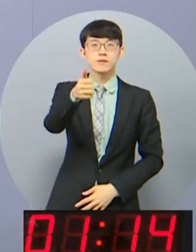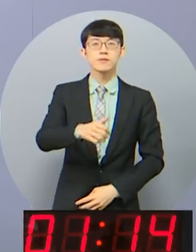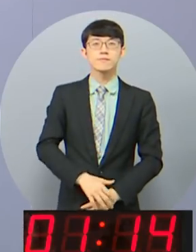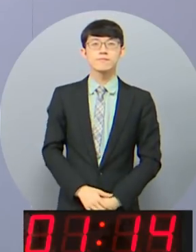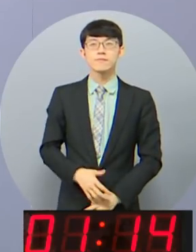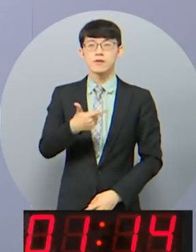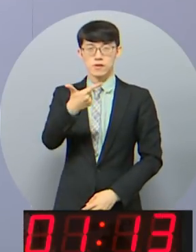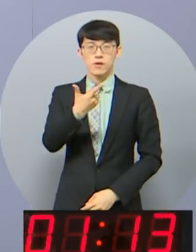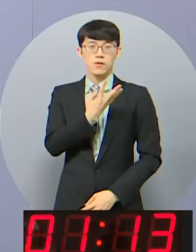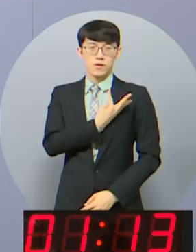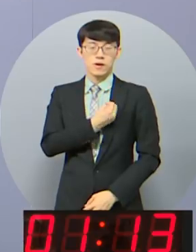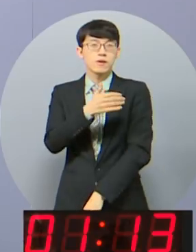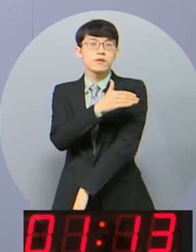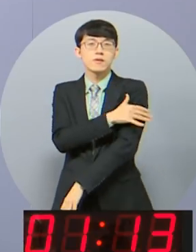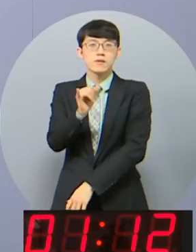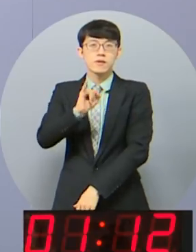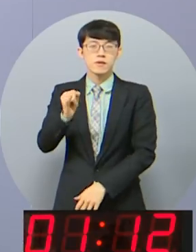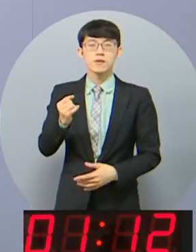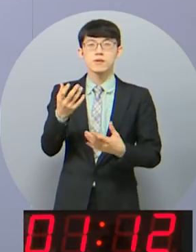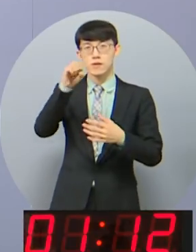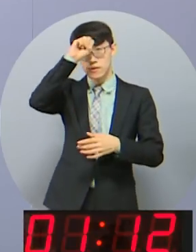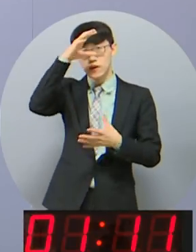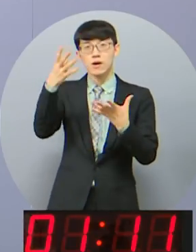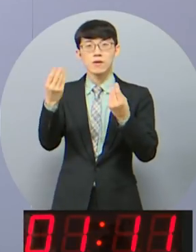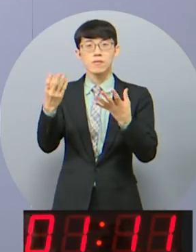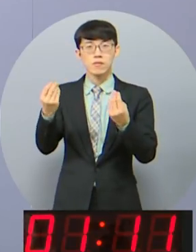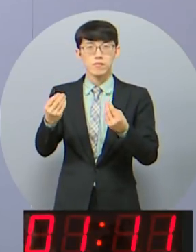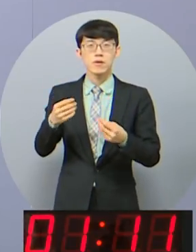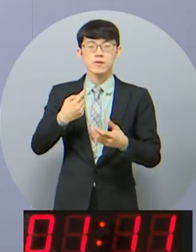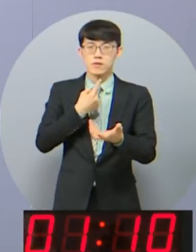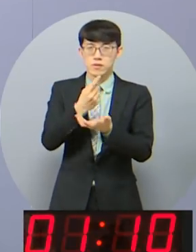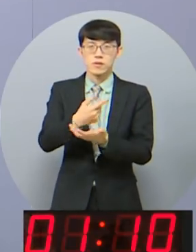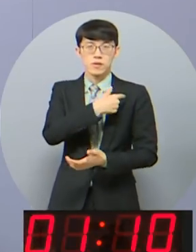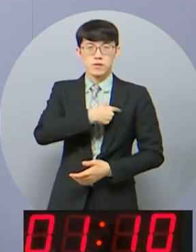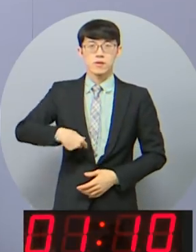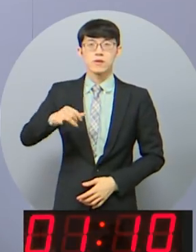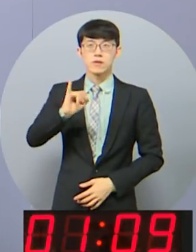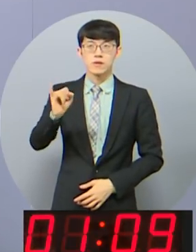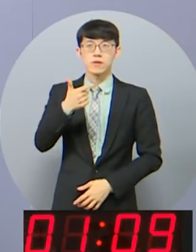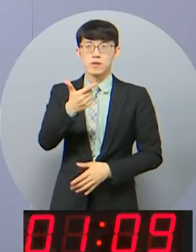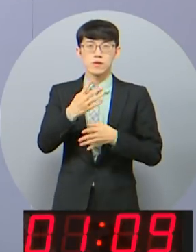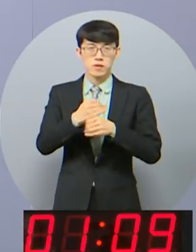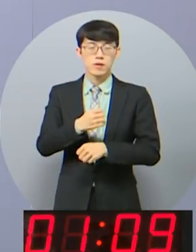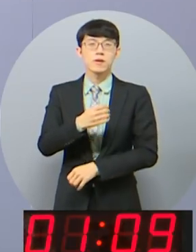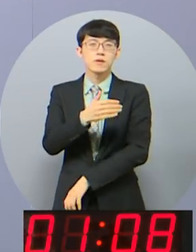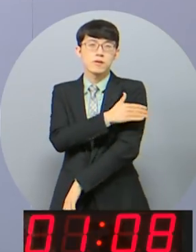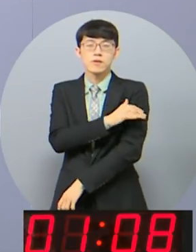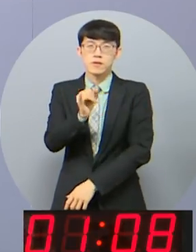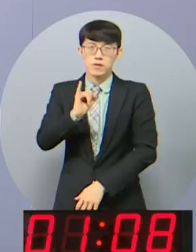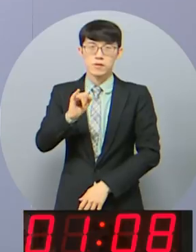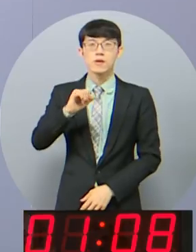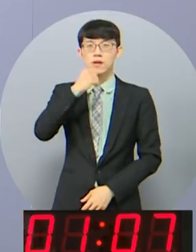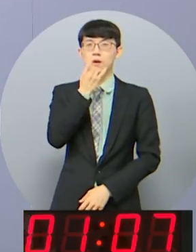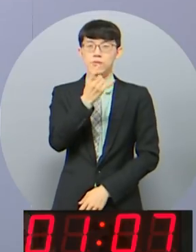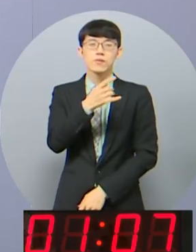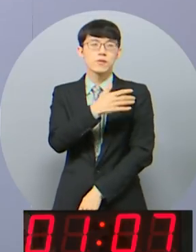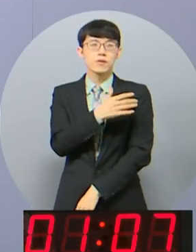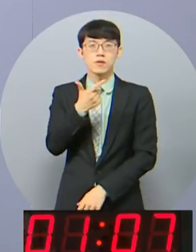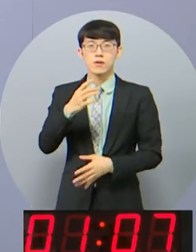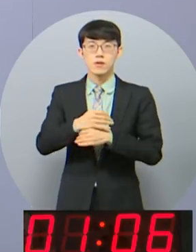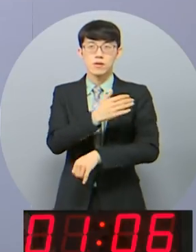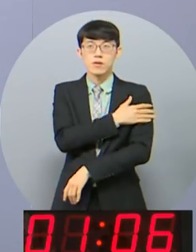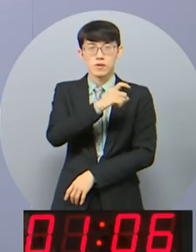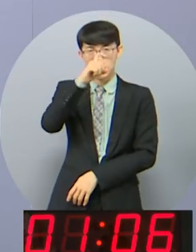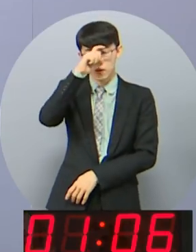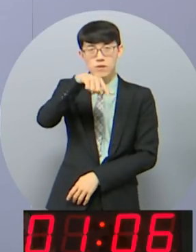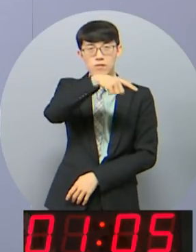6号陈静怡无党籍市议员参选人，6号陈静怡，6号单静怡，希望咱淡水八里